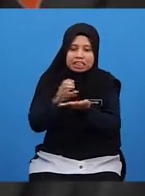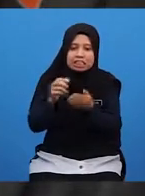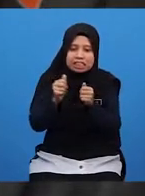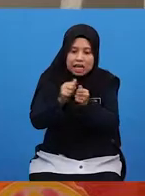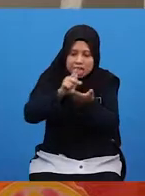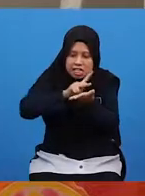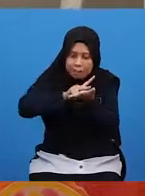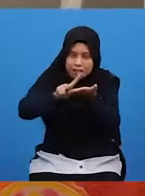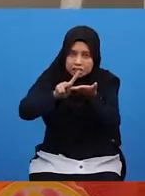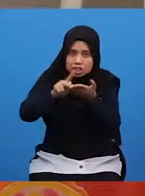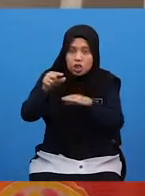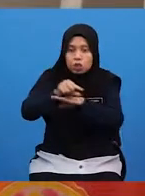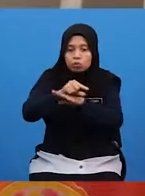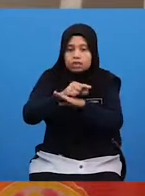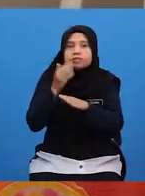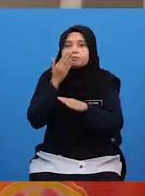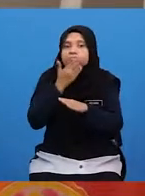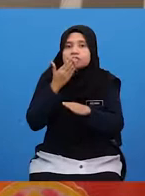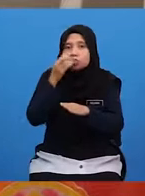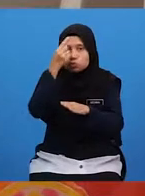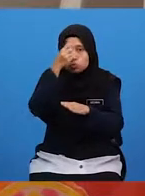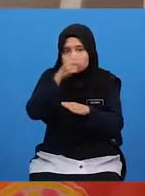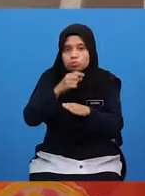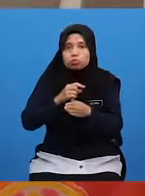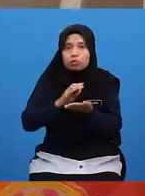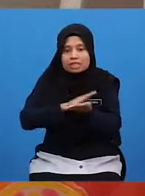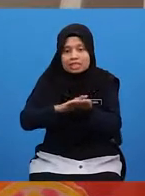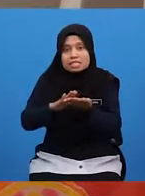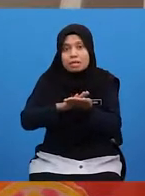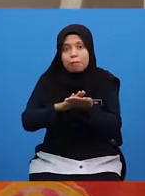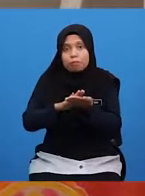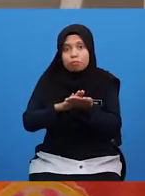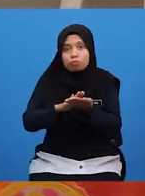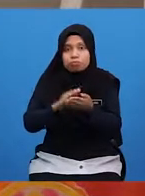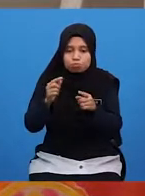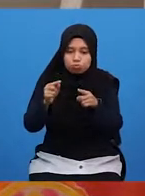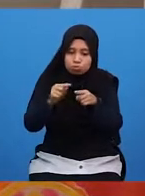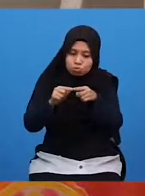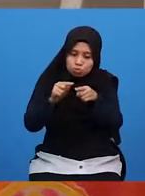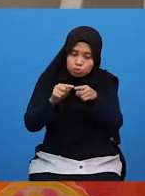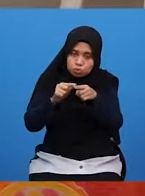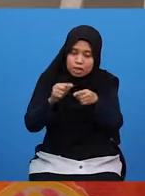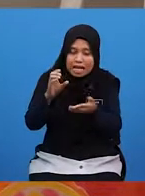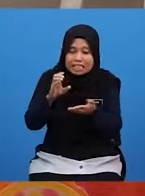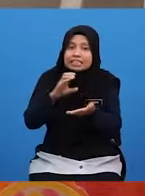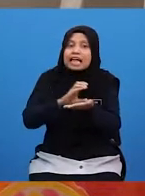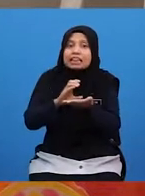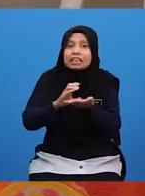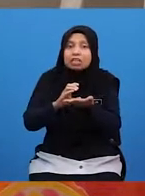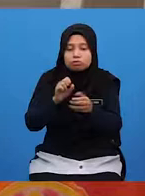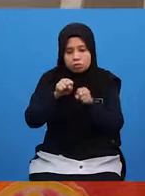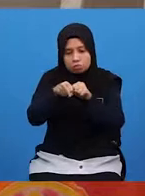kemas. Gunakan tisu untuk menyapu lebihan lilin pada muncung canting supaya lilin